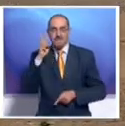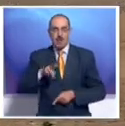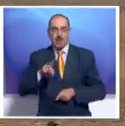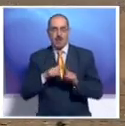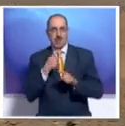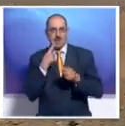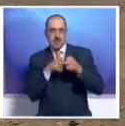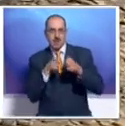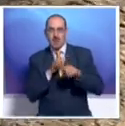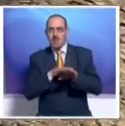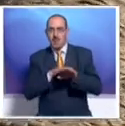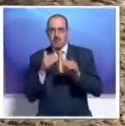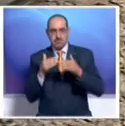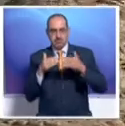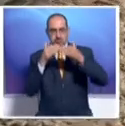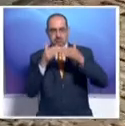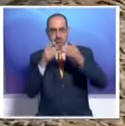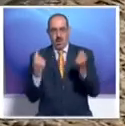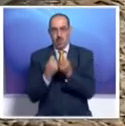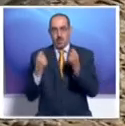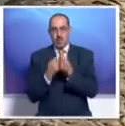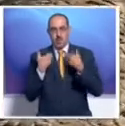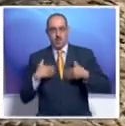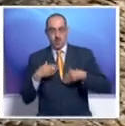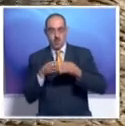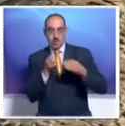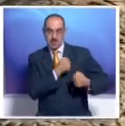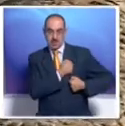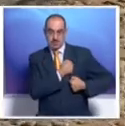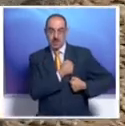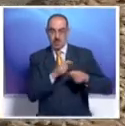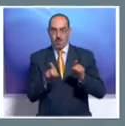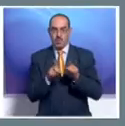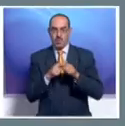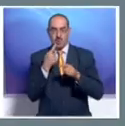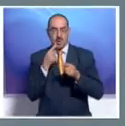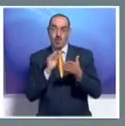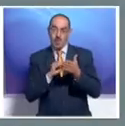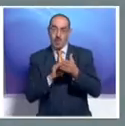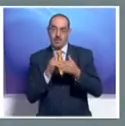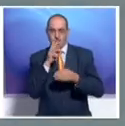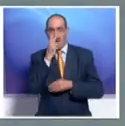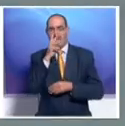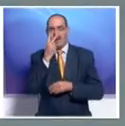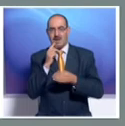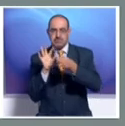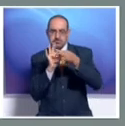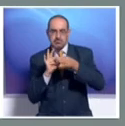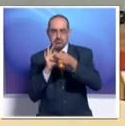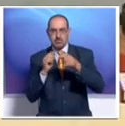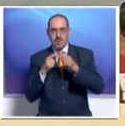إجراؤه بهدف الرفع من القدرات القتالية للأفراد والوحدات، وتكثيف التعاون بين مختلف